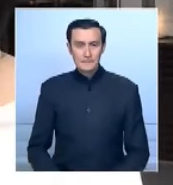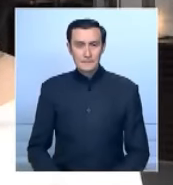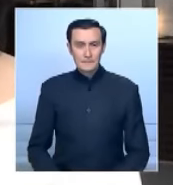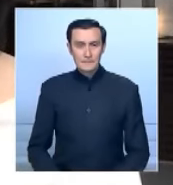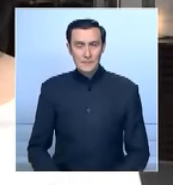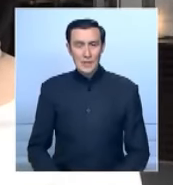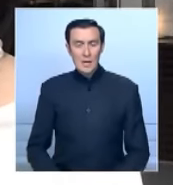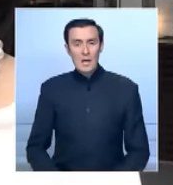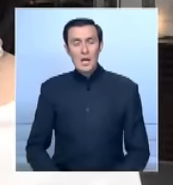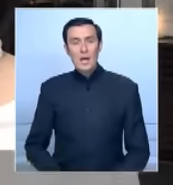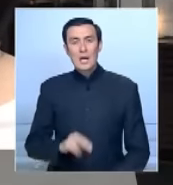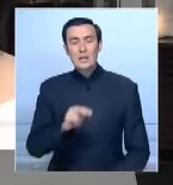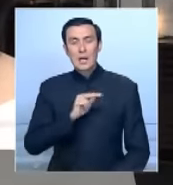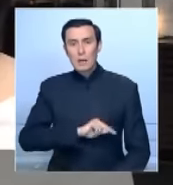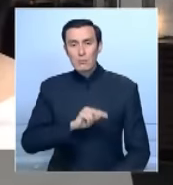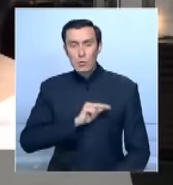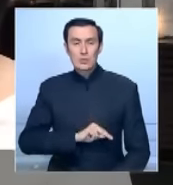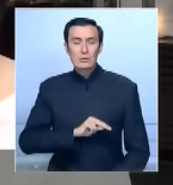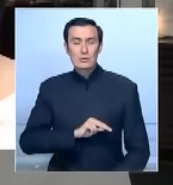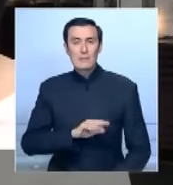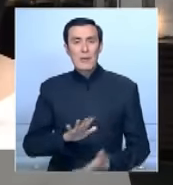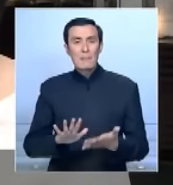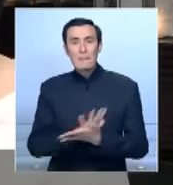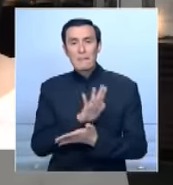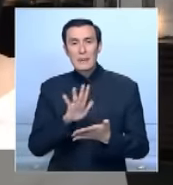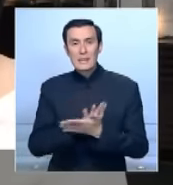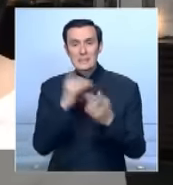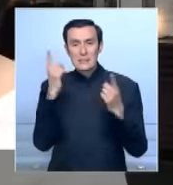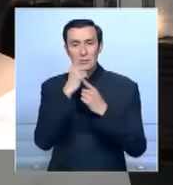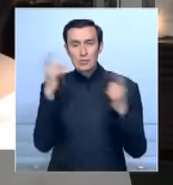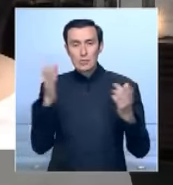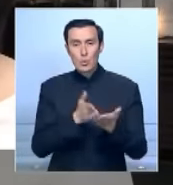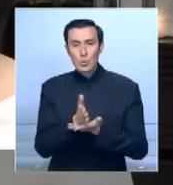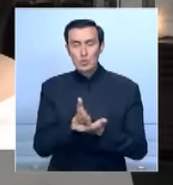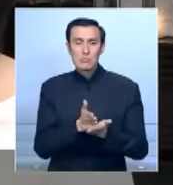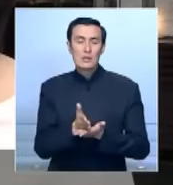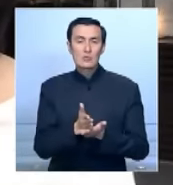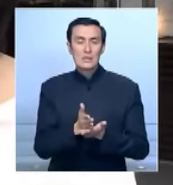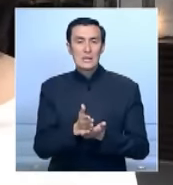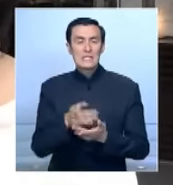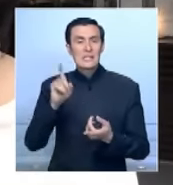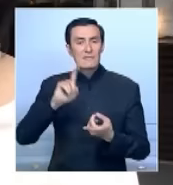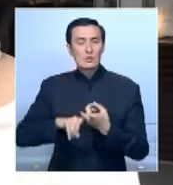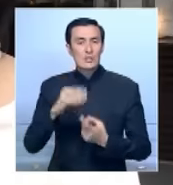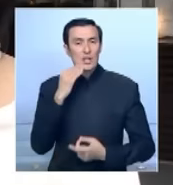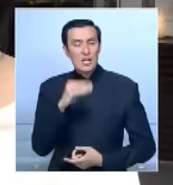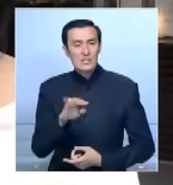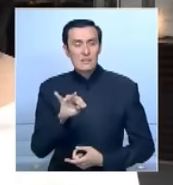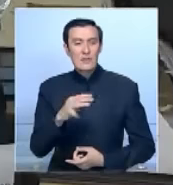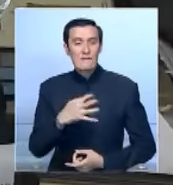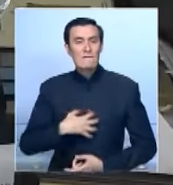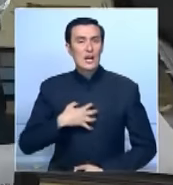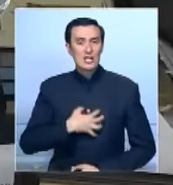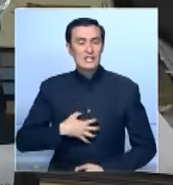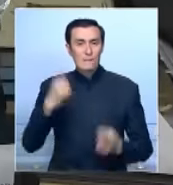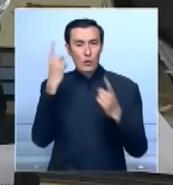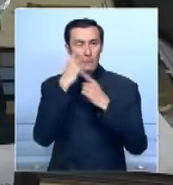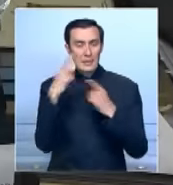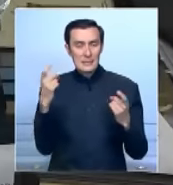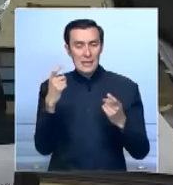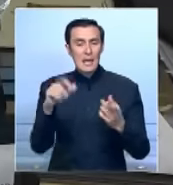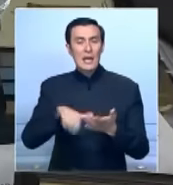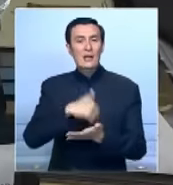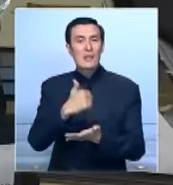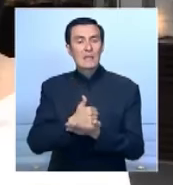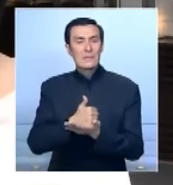От работы пресс-служб многое зависит и качество материалов, и цена информации. Главная цель